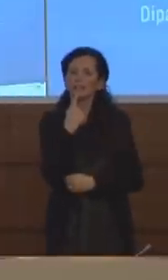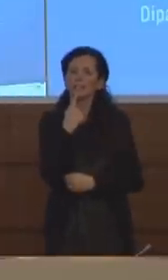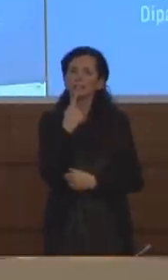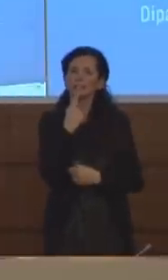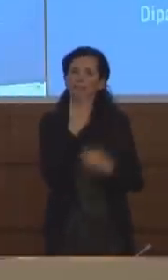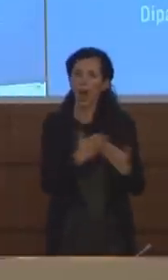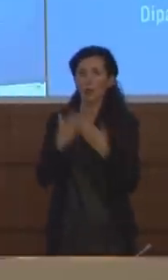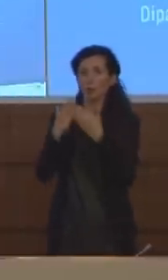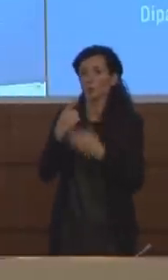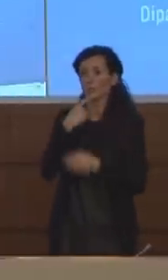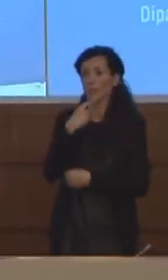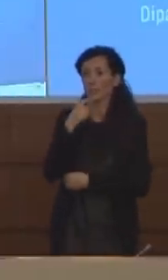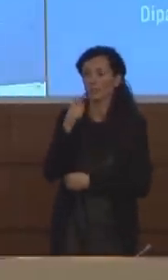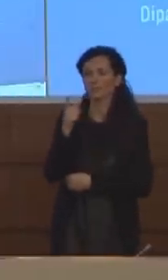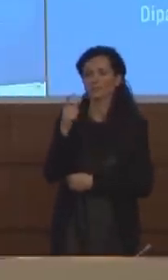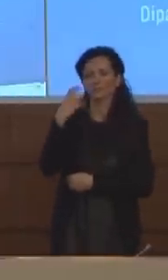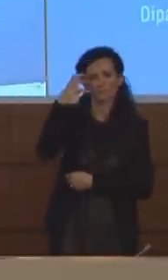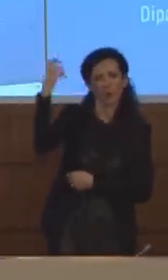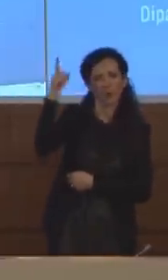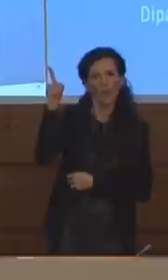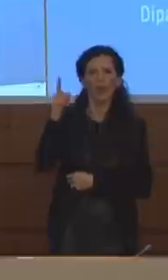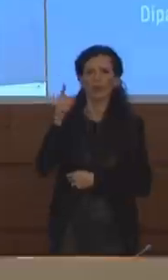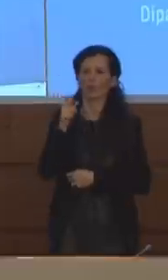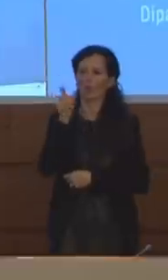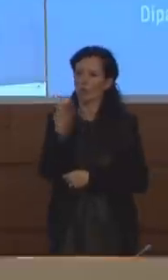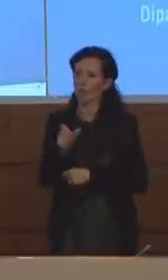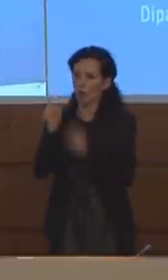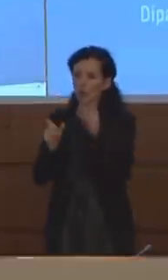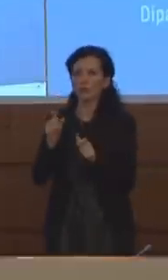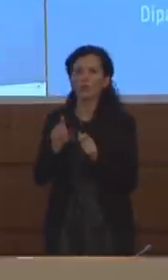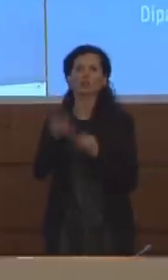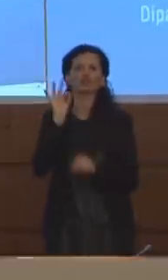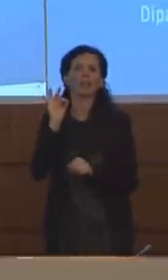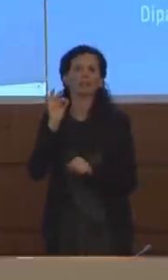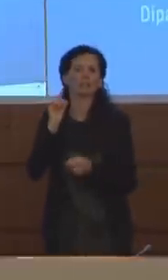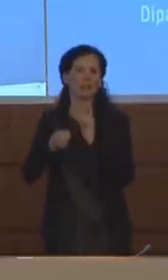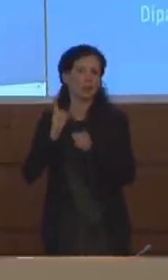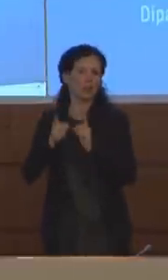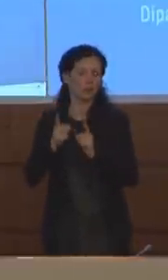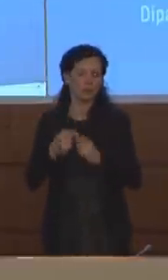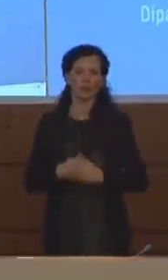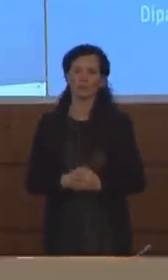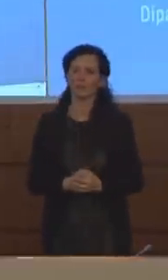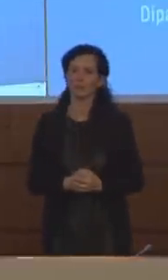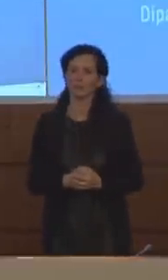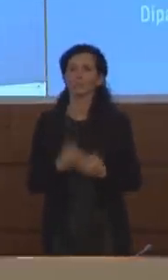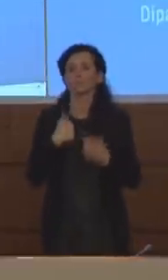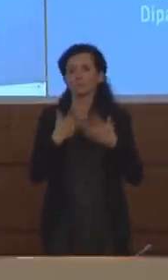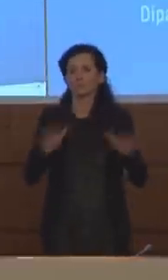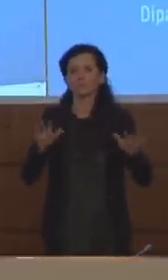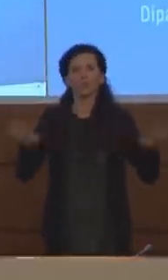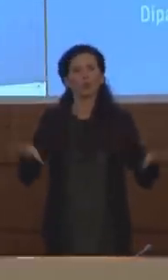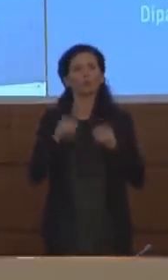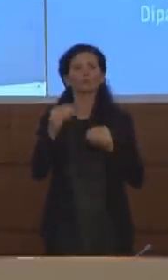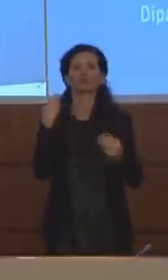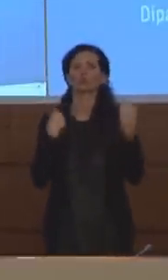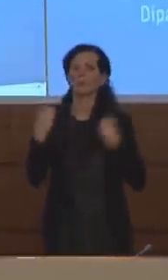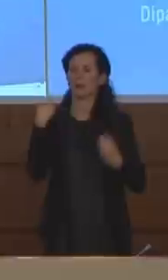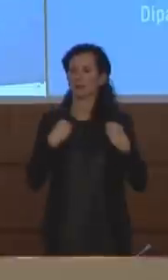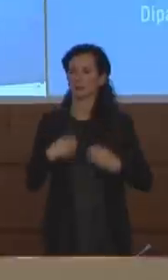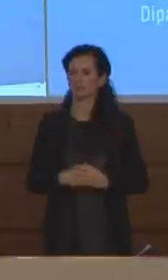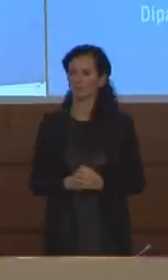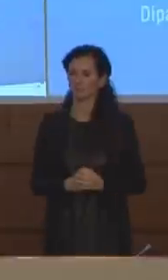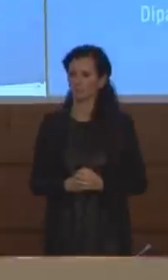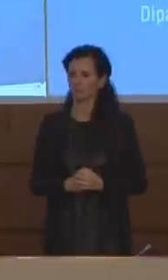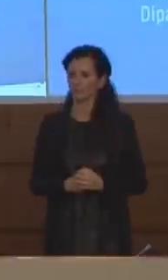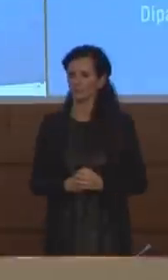operative nella quotidianità io mi fermerei qua bene diamo spazio alle vostre domande